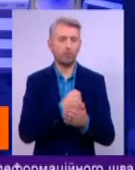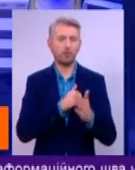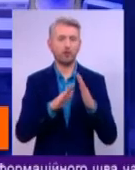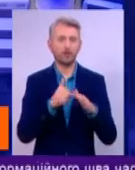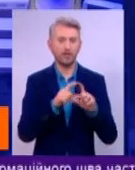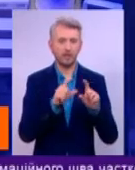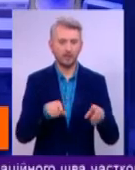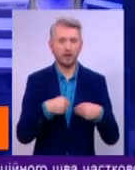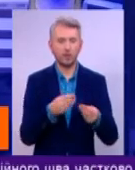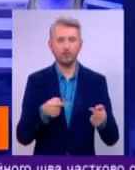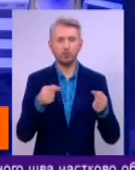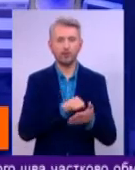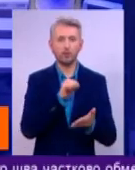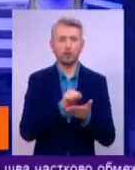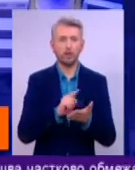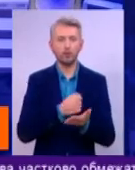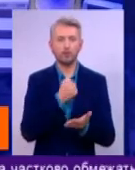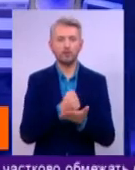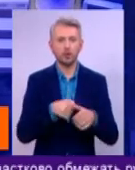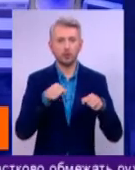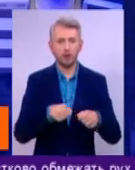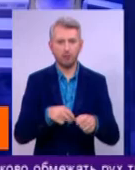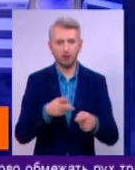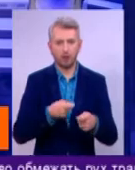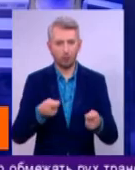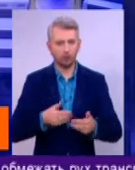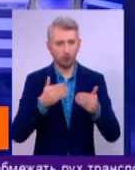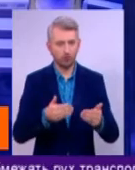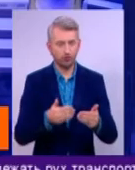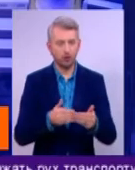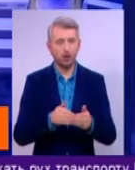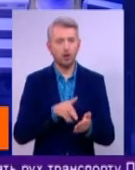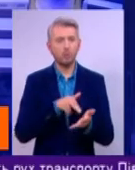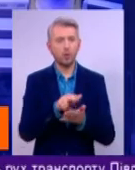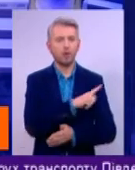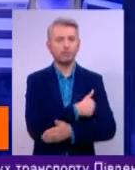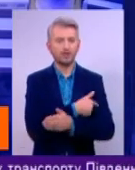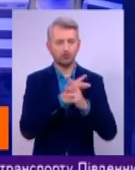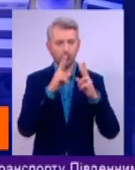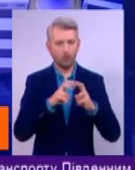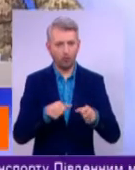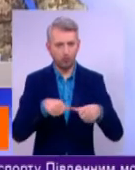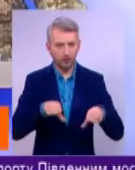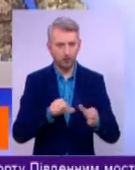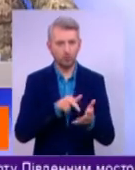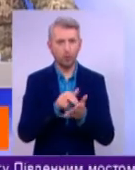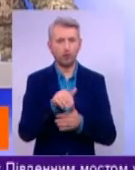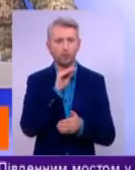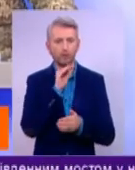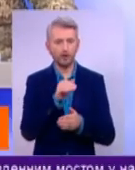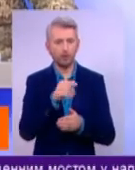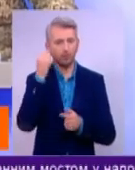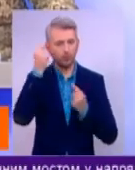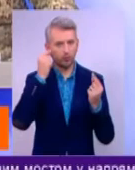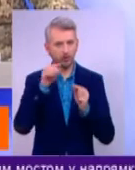надають відповідні документи, що підтверджують право на відстрочку, проходять медичну комісію, проходять